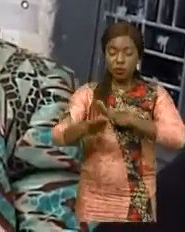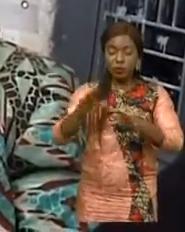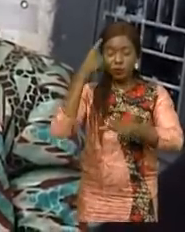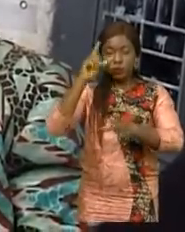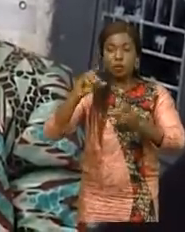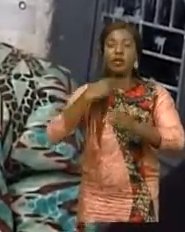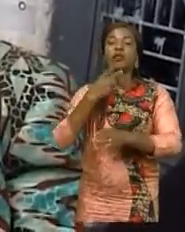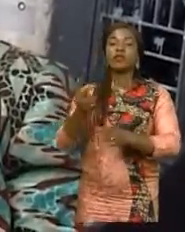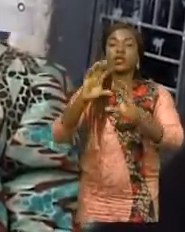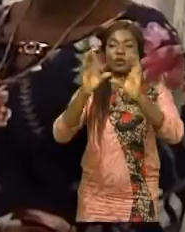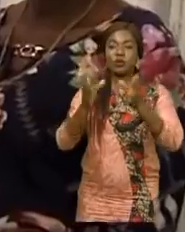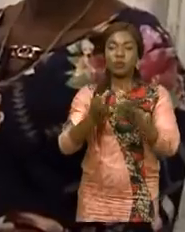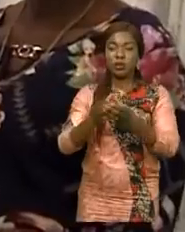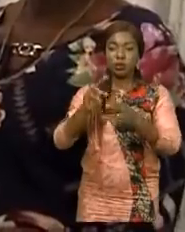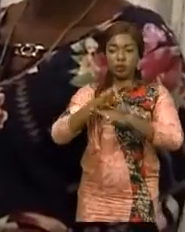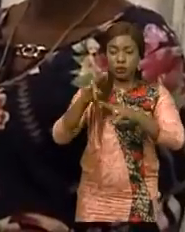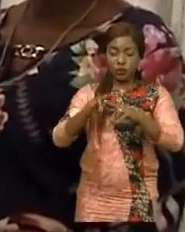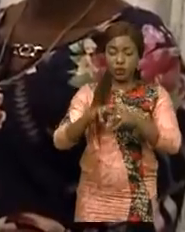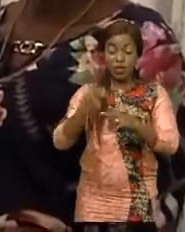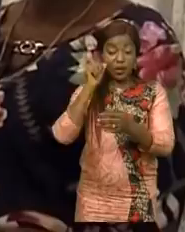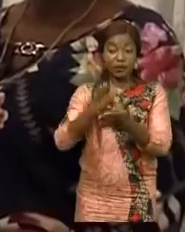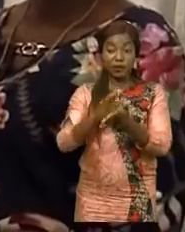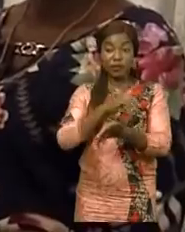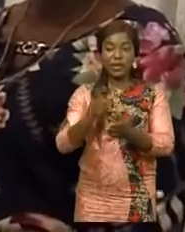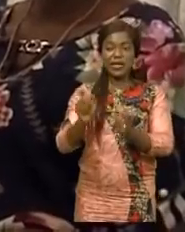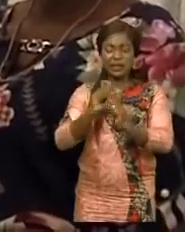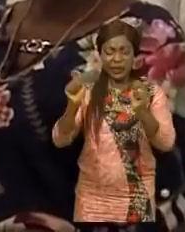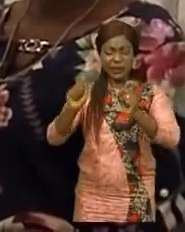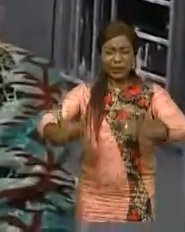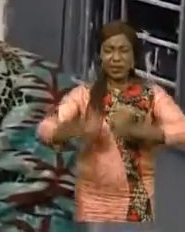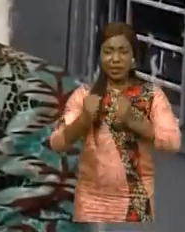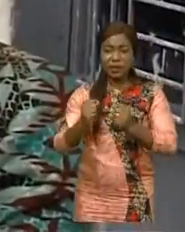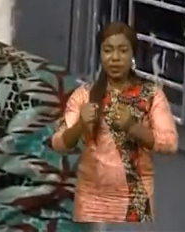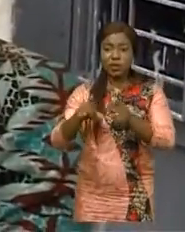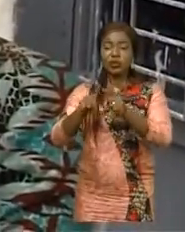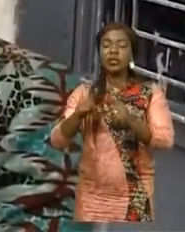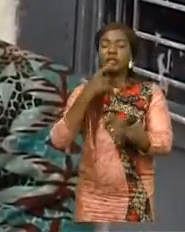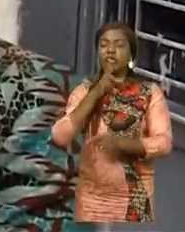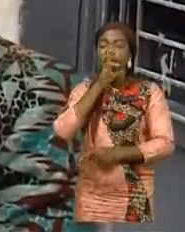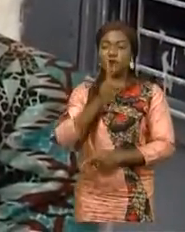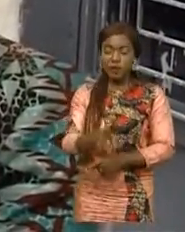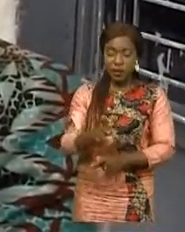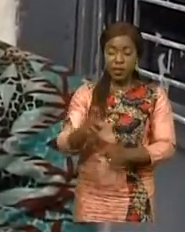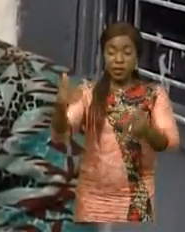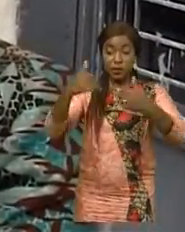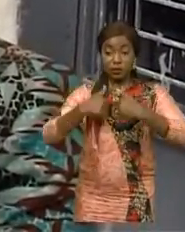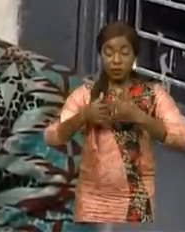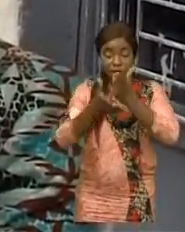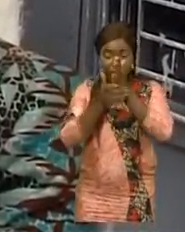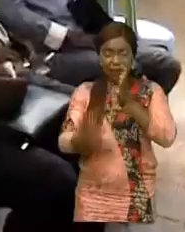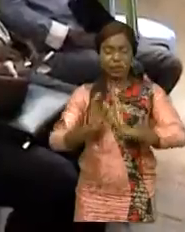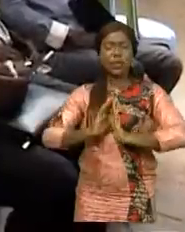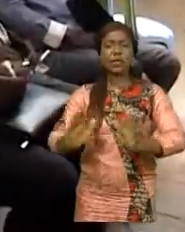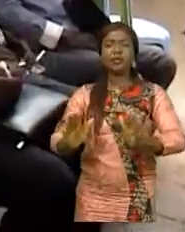nationale à y adhérer ces femmes très engagé confiante et rassure elle affirme avoir des qualités et compétences